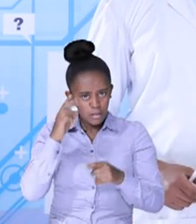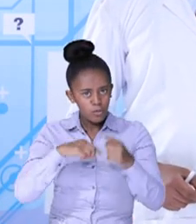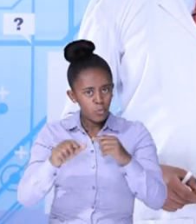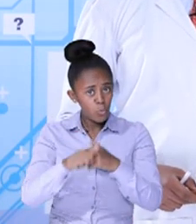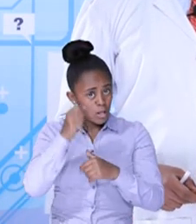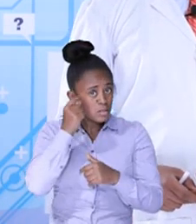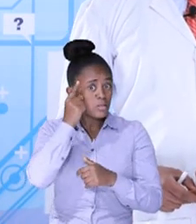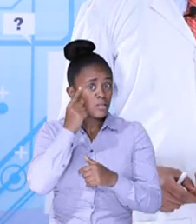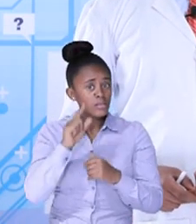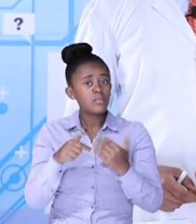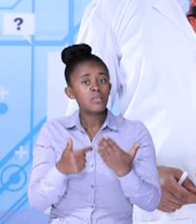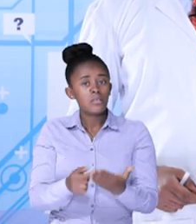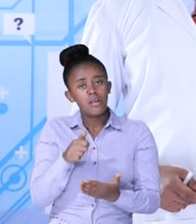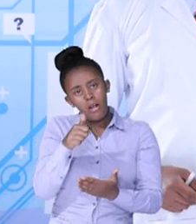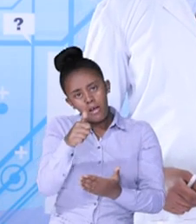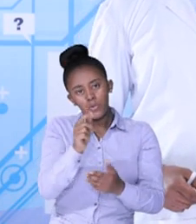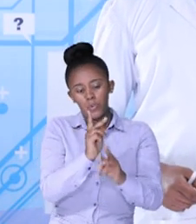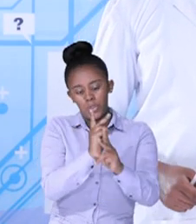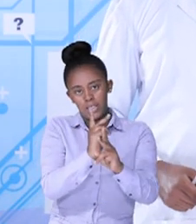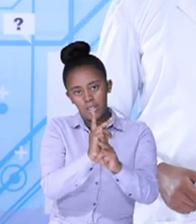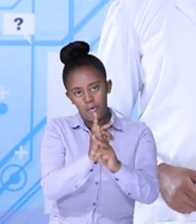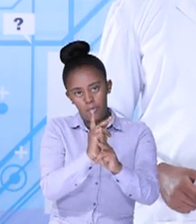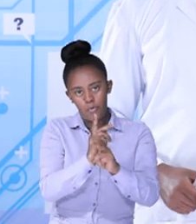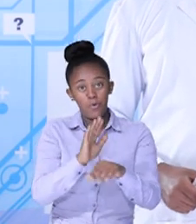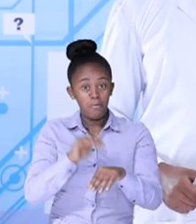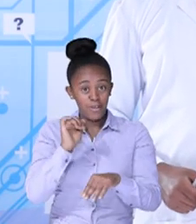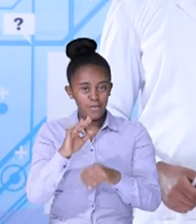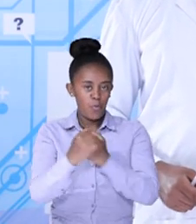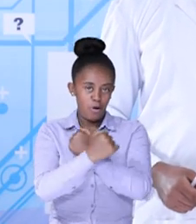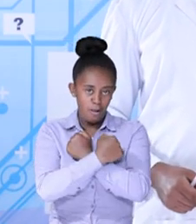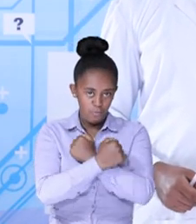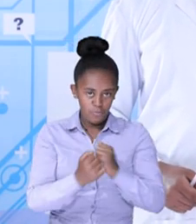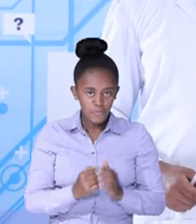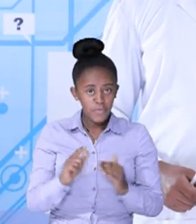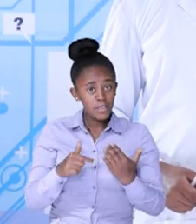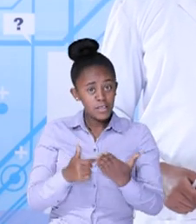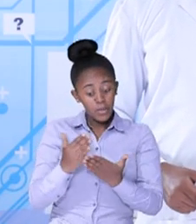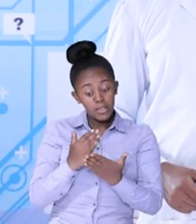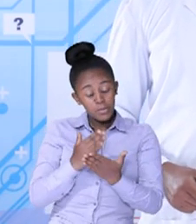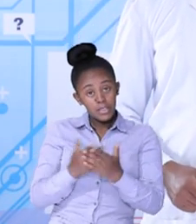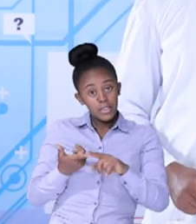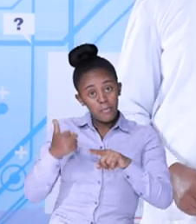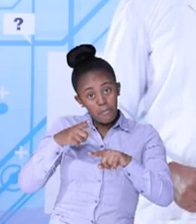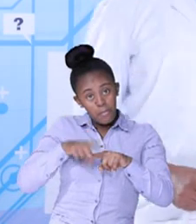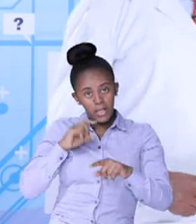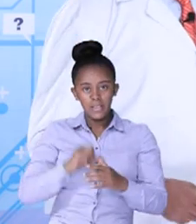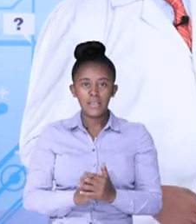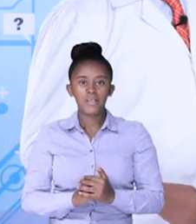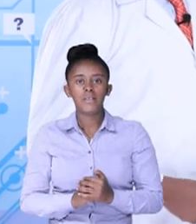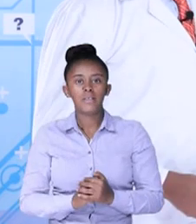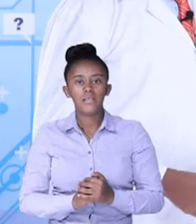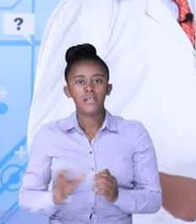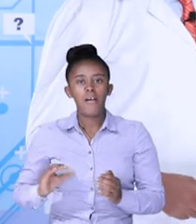እንረዳለን። ስለዚህ ራሳችሁን እንድትጠብቁ ለማሳሰብ እወዳለሁ። ስለዚህ ወደ ሌሰናችን ስንመለስ on